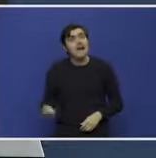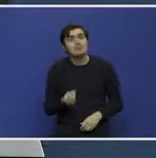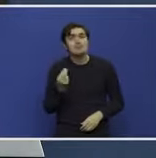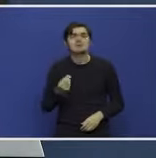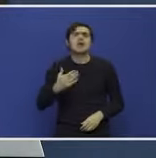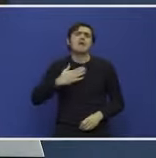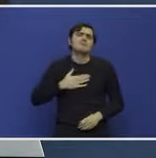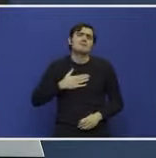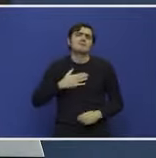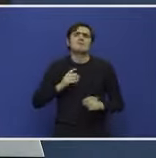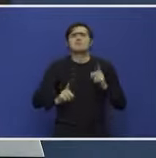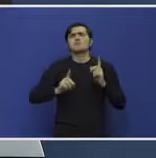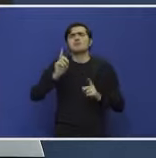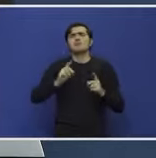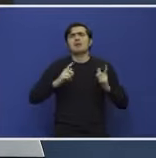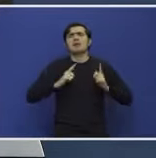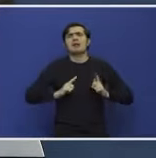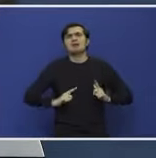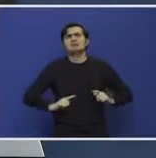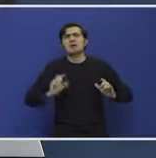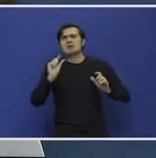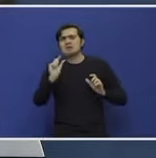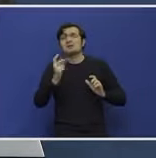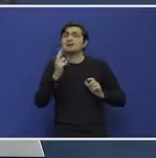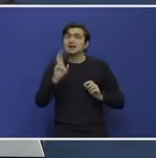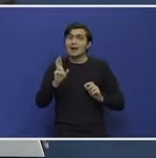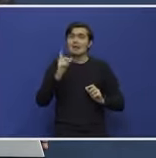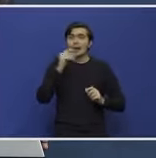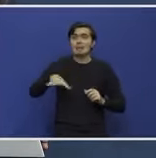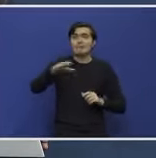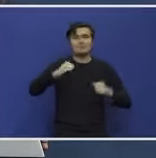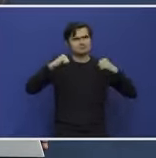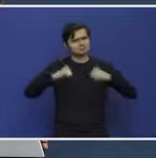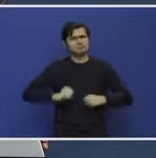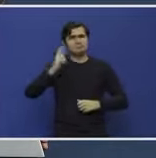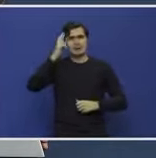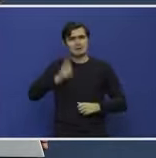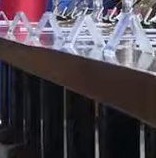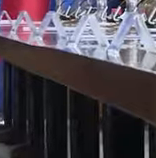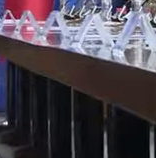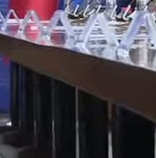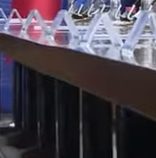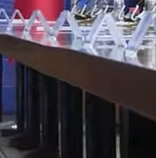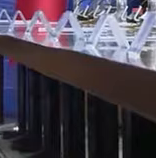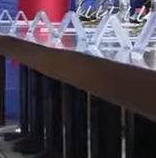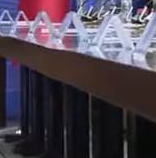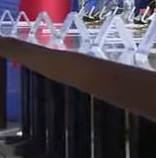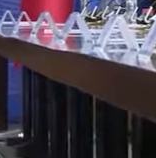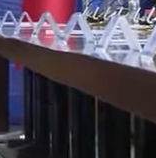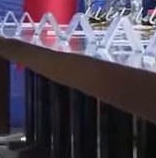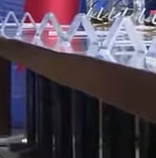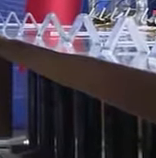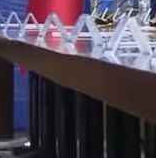avem o anumită relaxare și cu o respectare riguroasă a tuturor acestor reguli. Ministrul Sănătății a